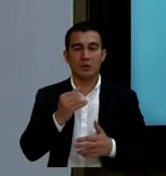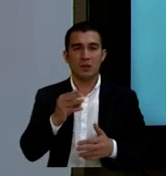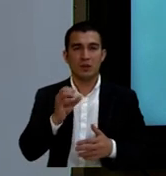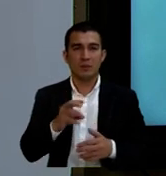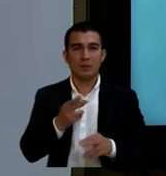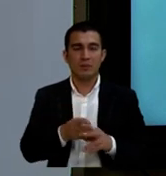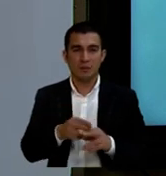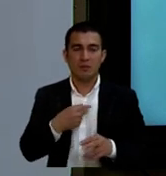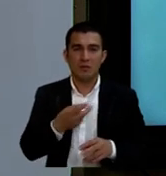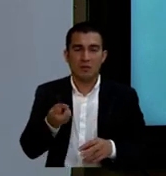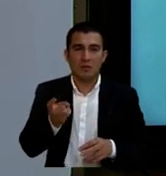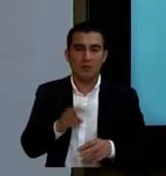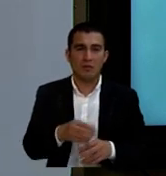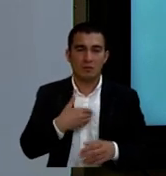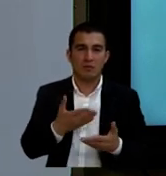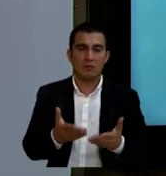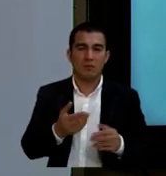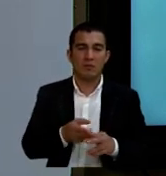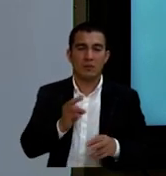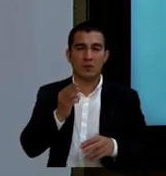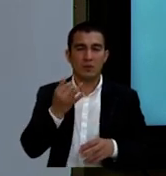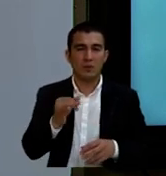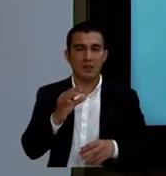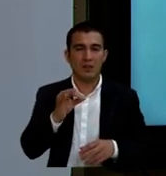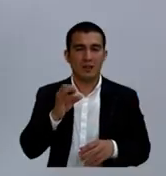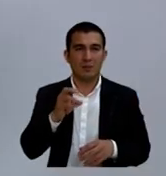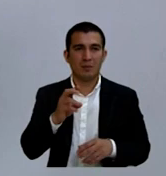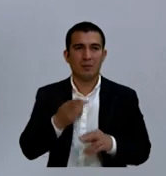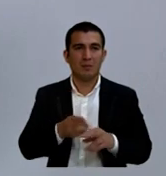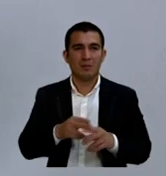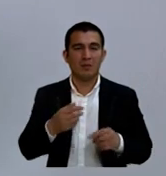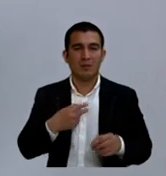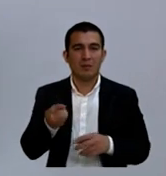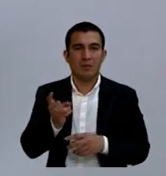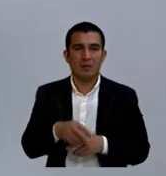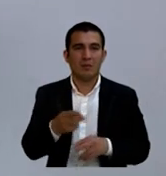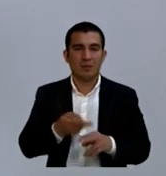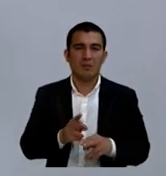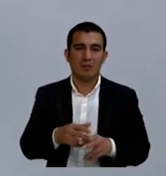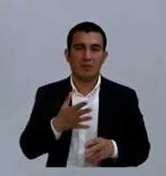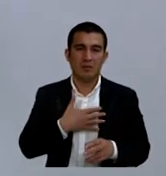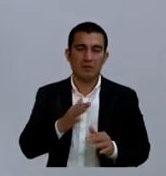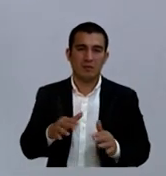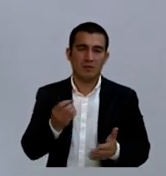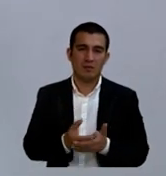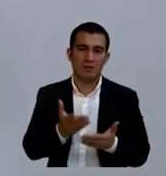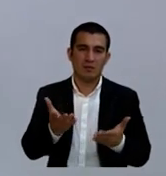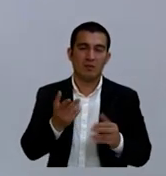bu yoqlarga bolam. Shuytib qanday so'z ishlatildi? Soflikka putur yetkazuvchi